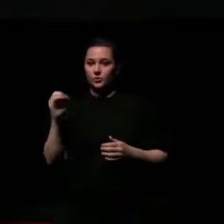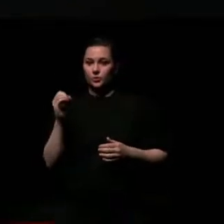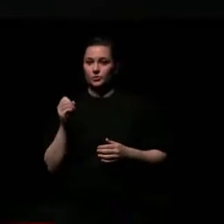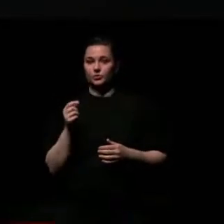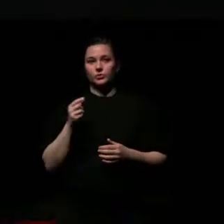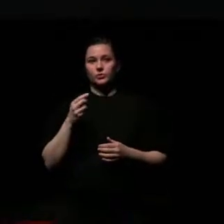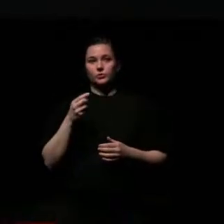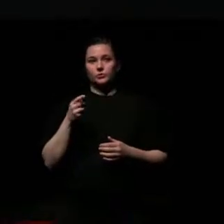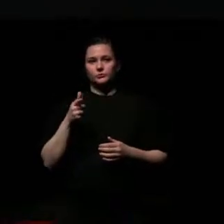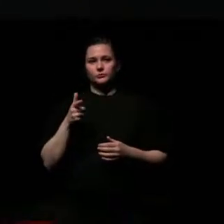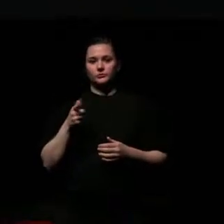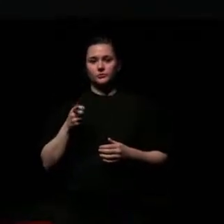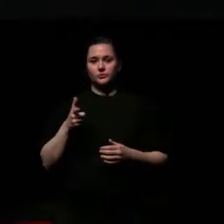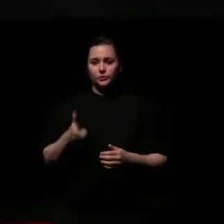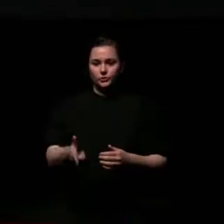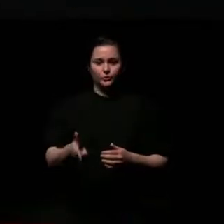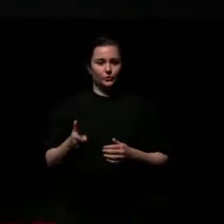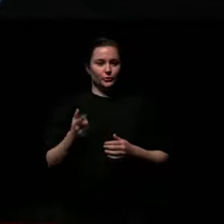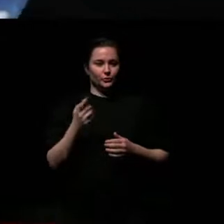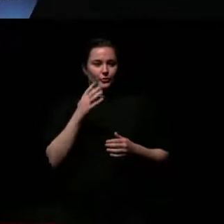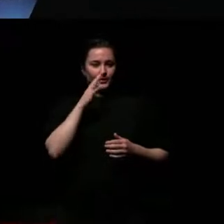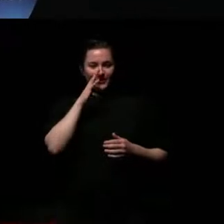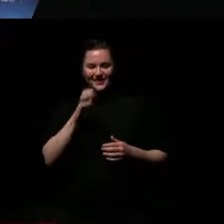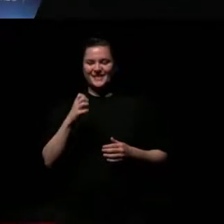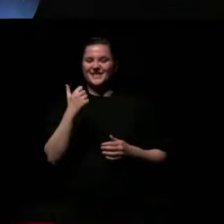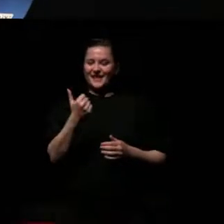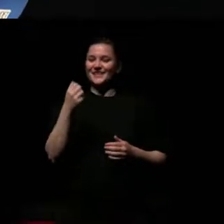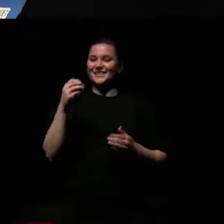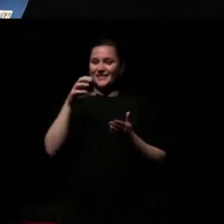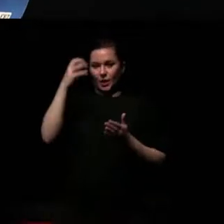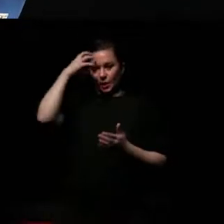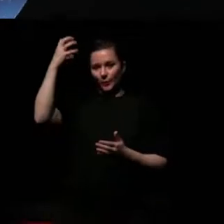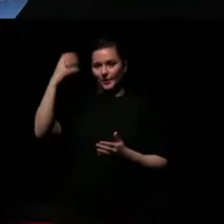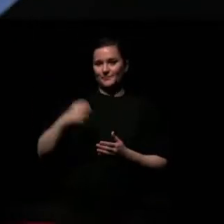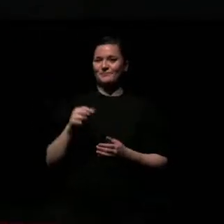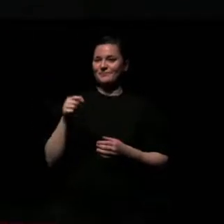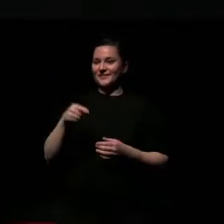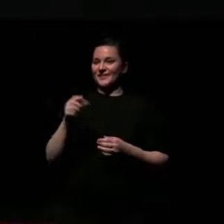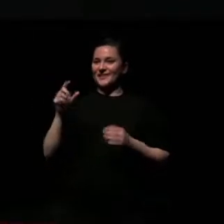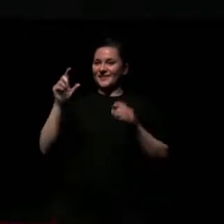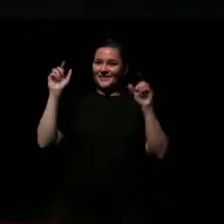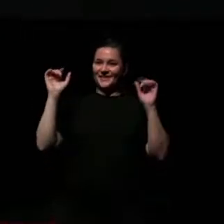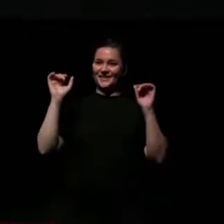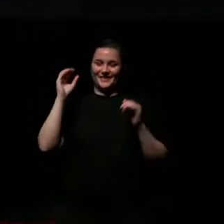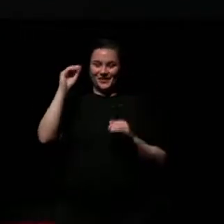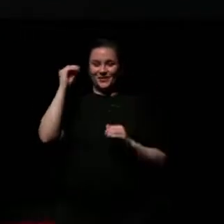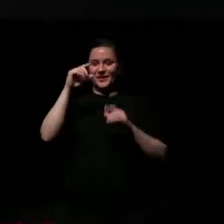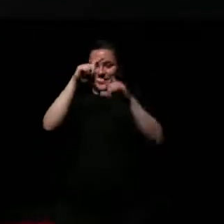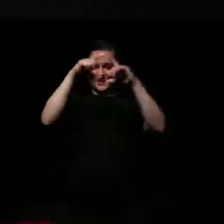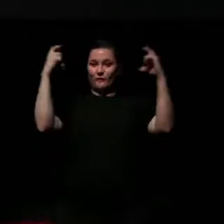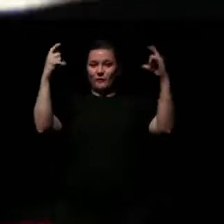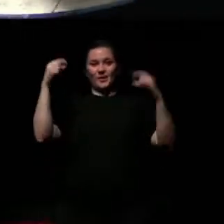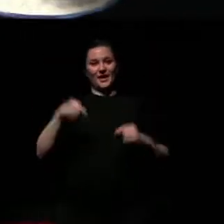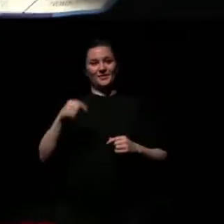2.440.796 kroner som går til støtte til Studentersamfunnet i Trondheim. Så,